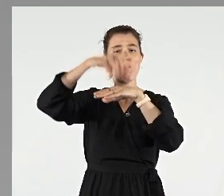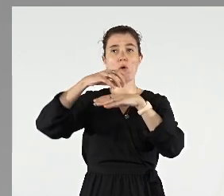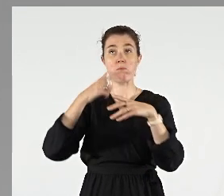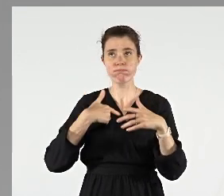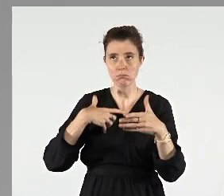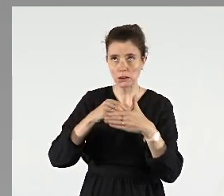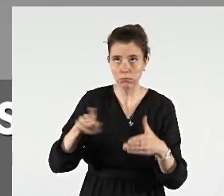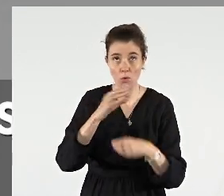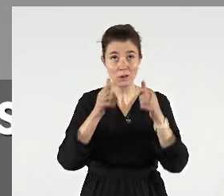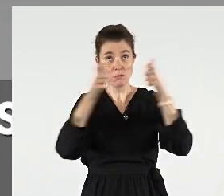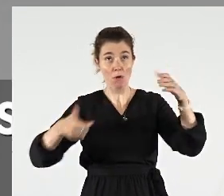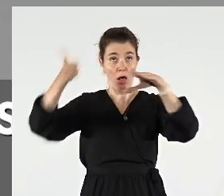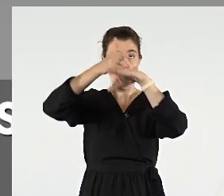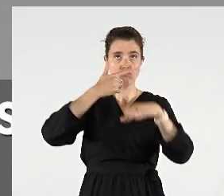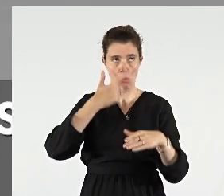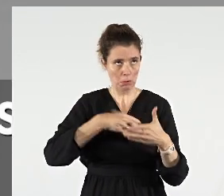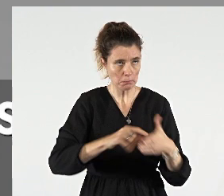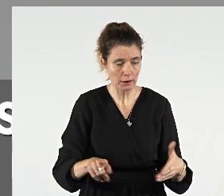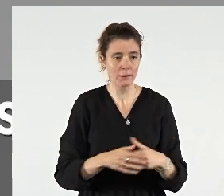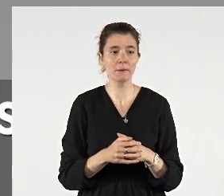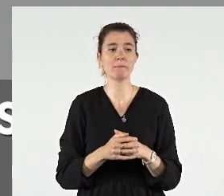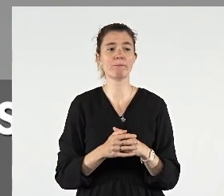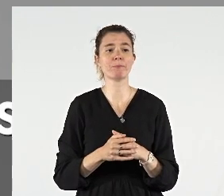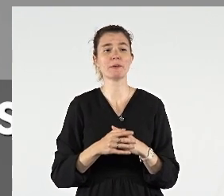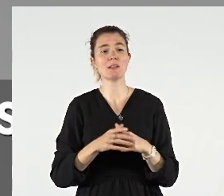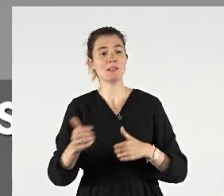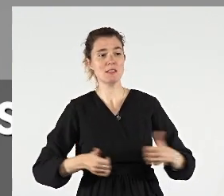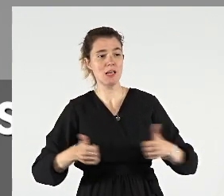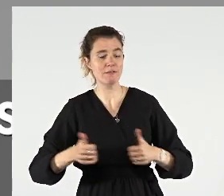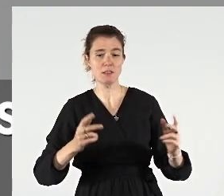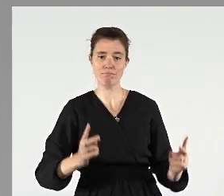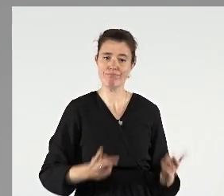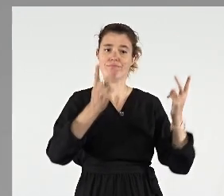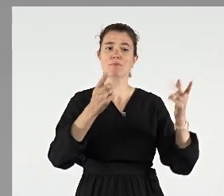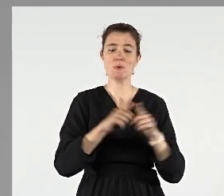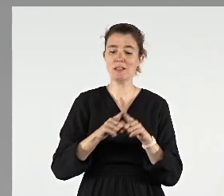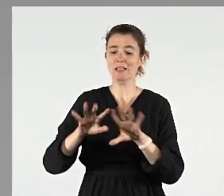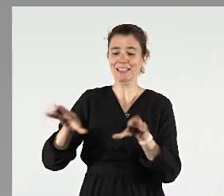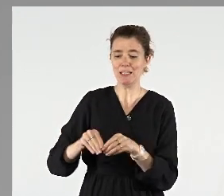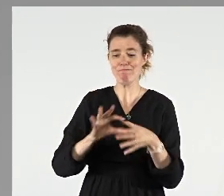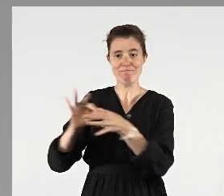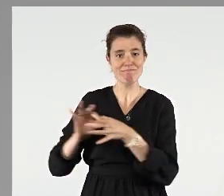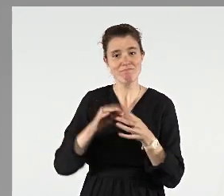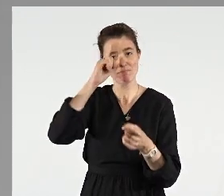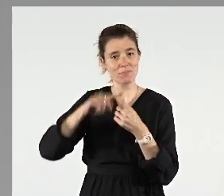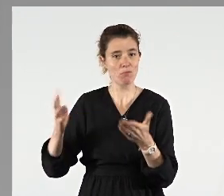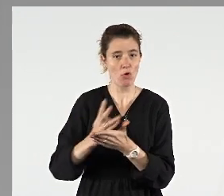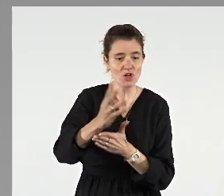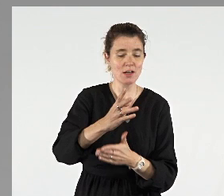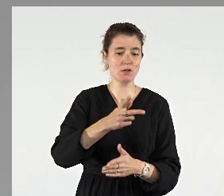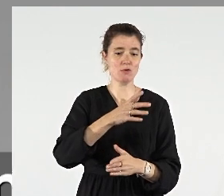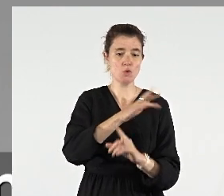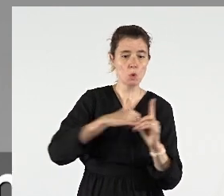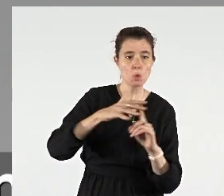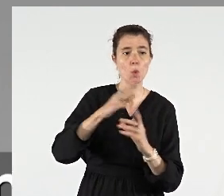l'établissement. La revitalisation des services et la cohésion des équipes autour d'un projet socio-médico-soignant est un point